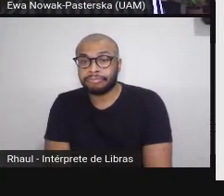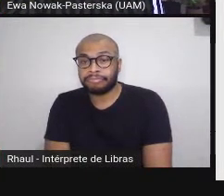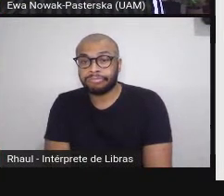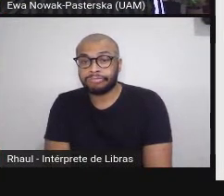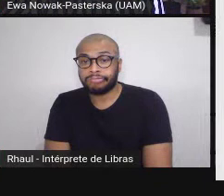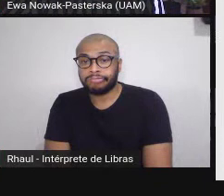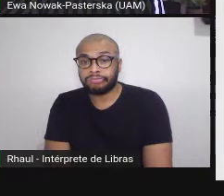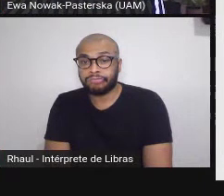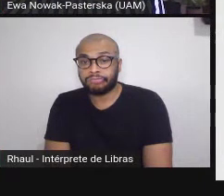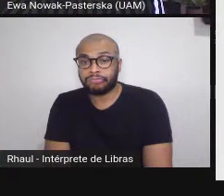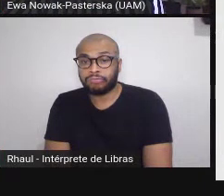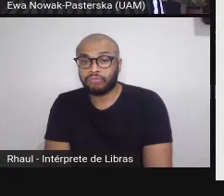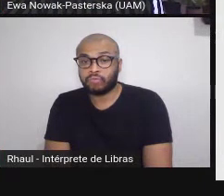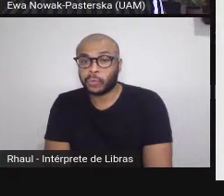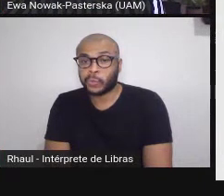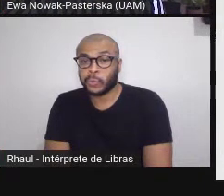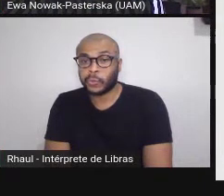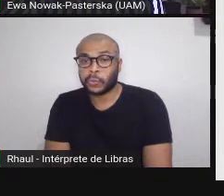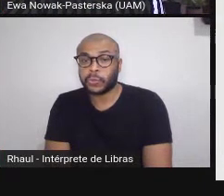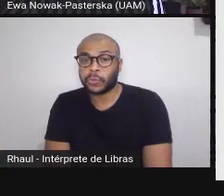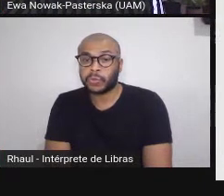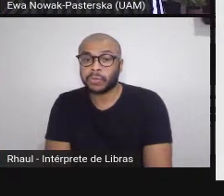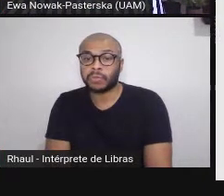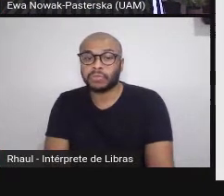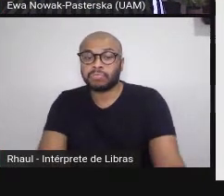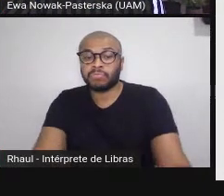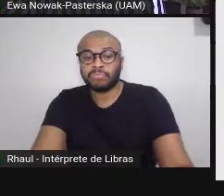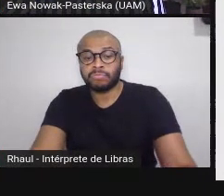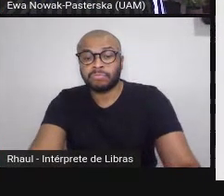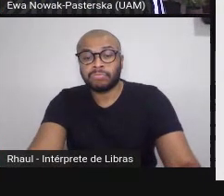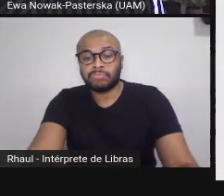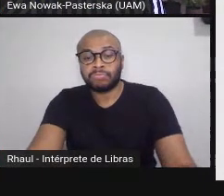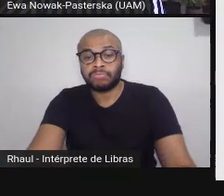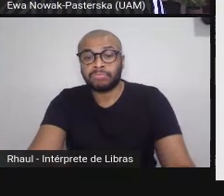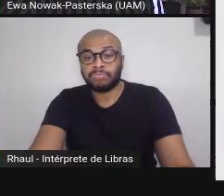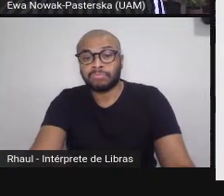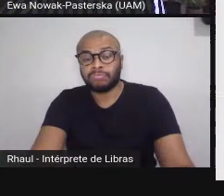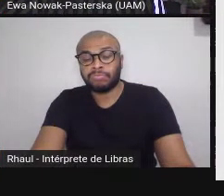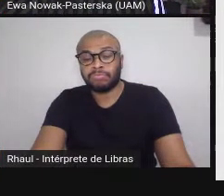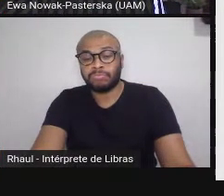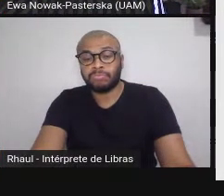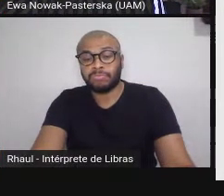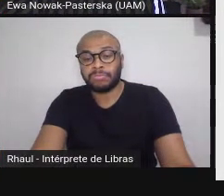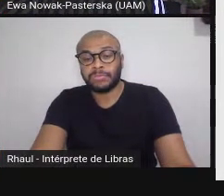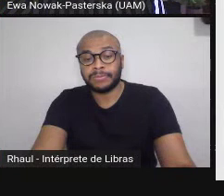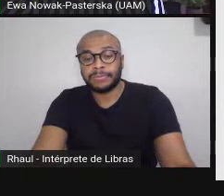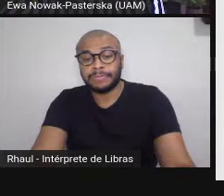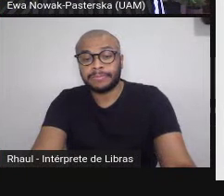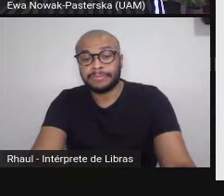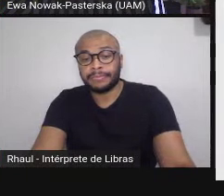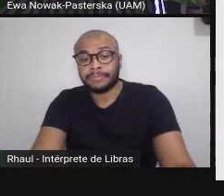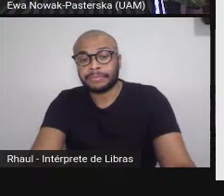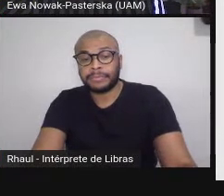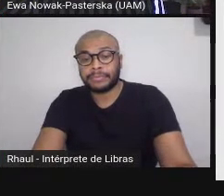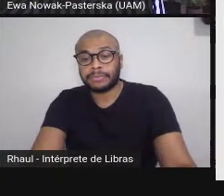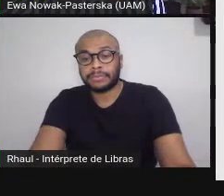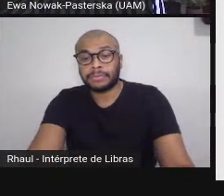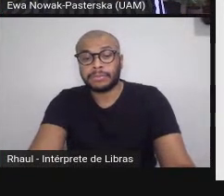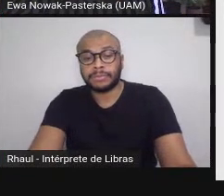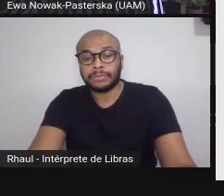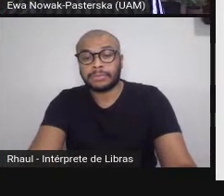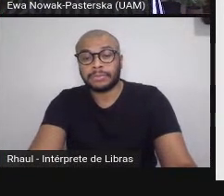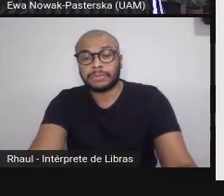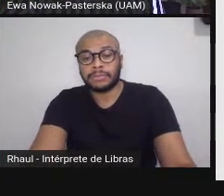przechodziły z ojca na dzieci, obejmowano nim całe rodziny, one już nie mają żadnego znaczenia.